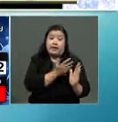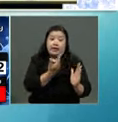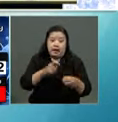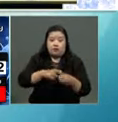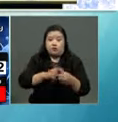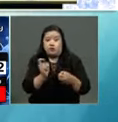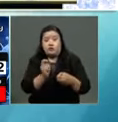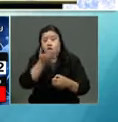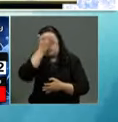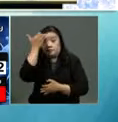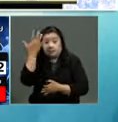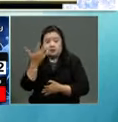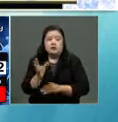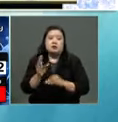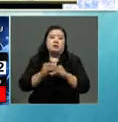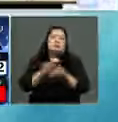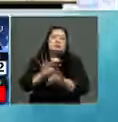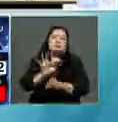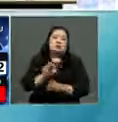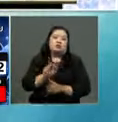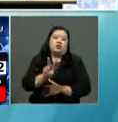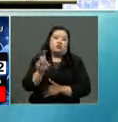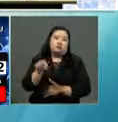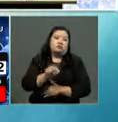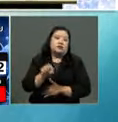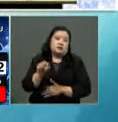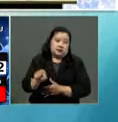คนแค่นั้นเองนะครับคือสัดส่วนอยู่ประมาณนี้แต่พอใช้แอพพลิเคชั่นแล้วนะครับตอนนี้สัดส่วนการเช็คเอาท์ขึ้นไปถึง92เปอร์เซ็นต์นะครับก็คือแทบจะเจ็บแค่จะไม่มีใครไม่เช็คเอาท์และก็เห็นถึงความง่ายนะครับและความสะดวกในการที่เราใช้งานแอพพลิเคชั่นก็จะฝากให้ประชาชนนะครับ